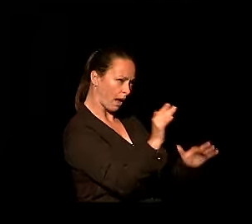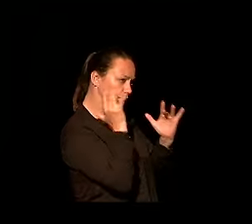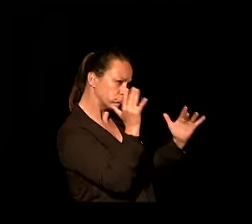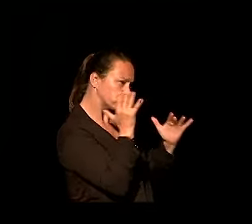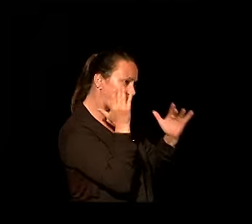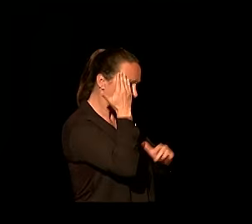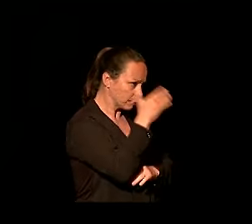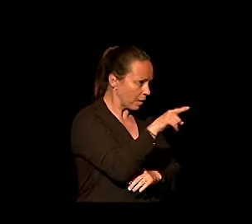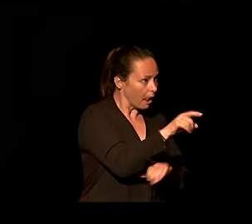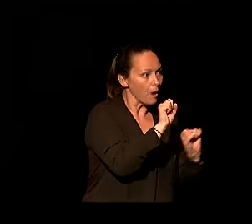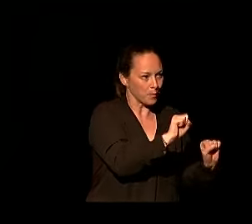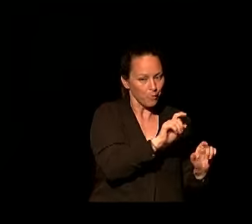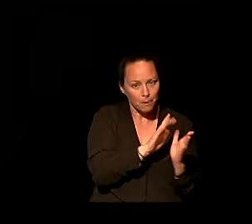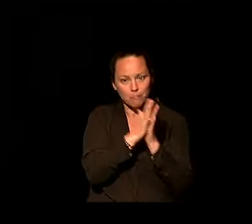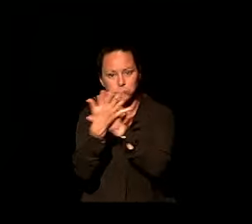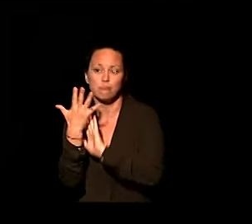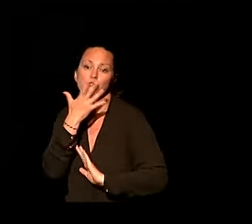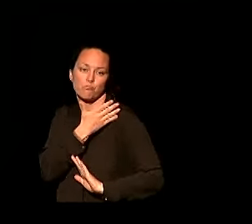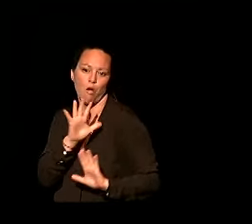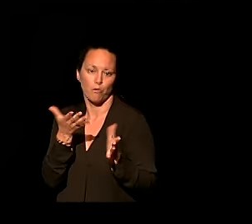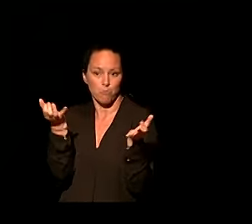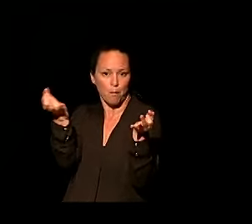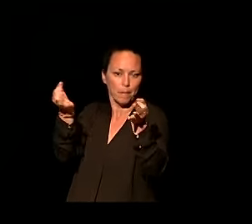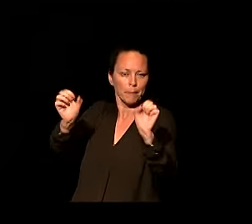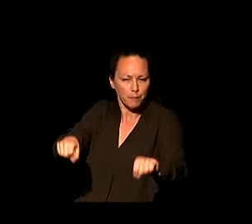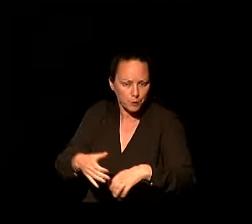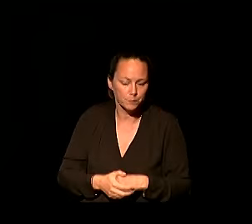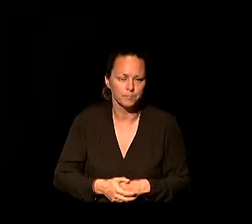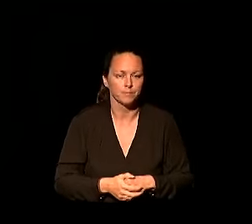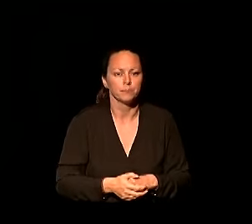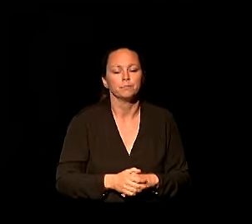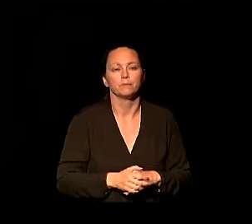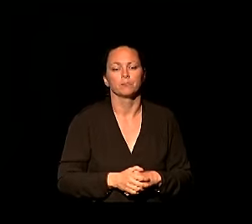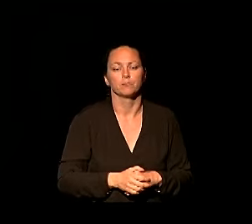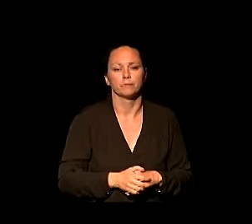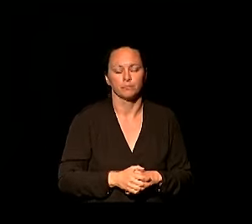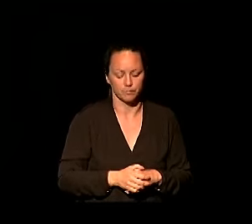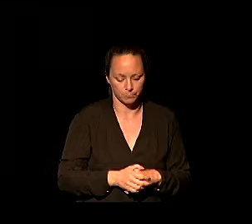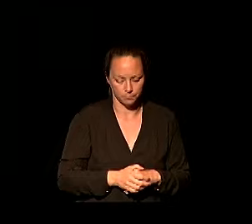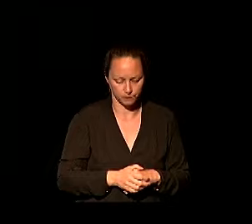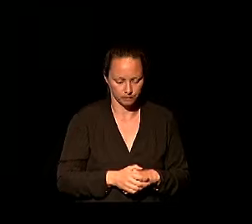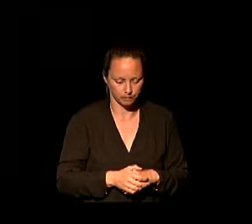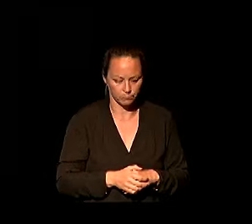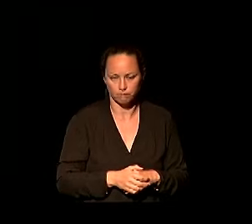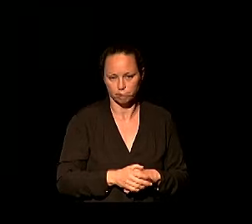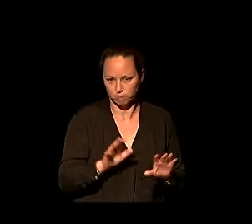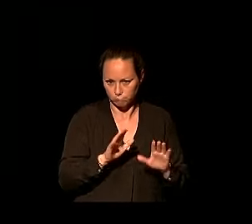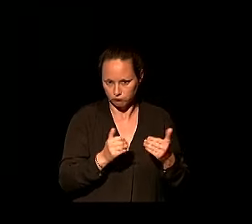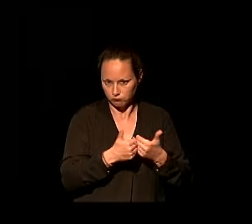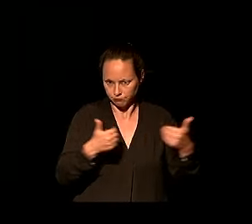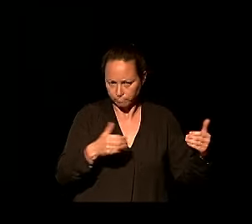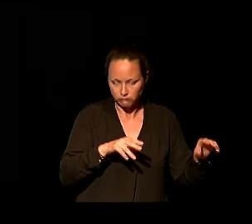arrivera à savoir comment on utilise la couleur. Alors oui, on peut se dire, donc on est loin de l'impressionnisme, enfin il n'y a